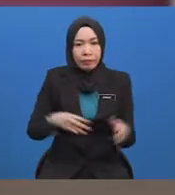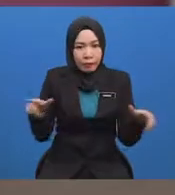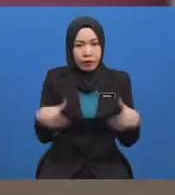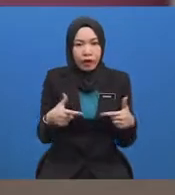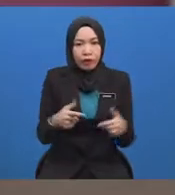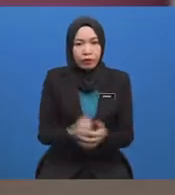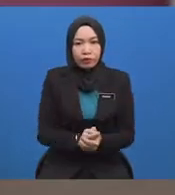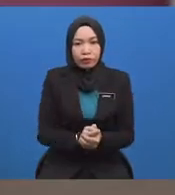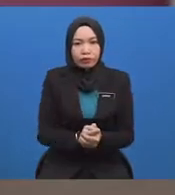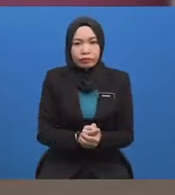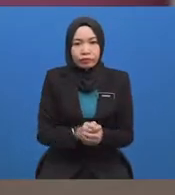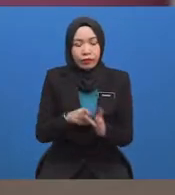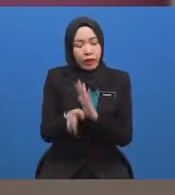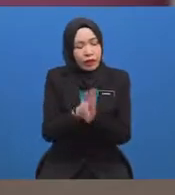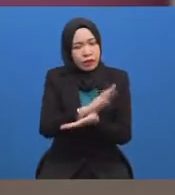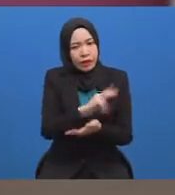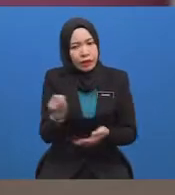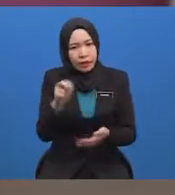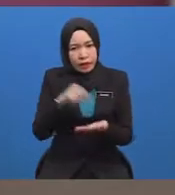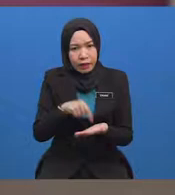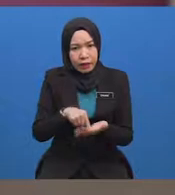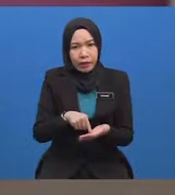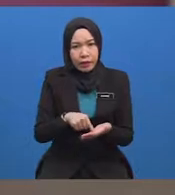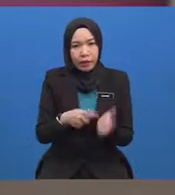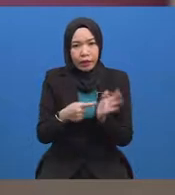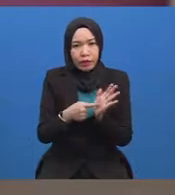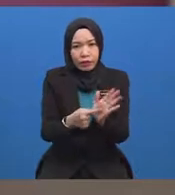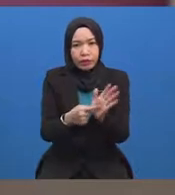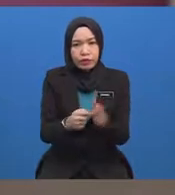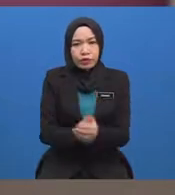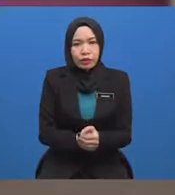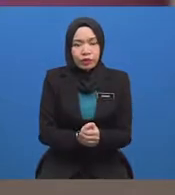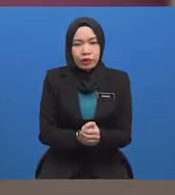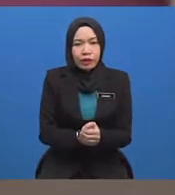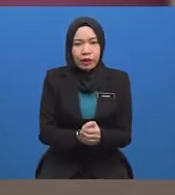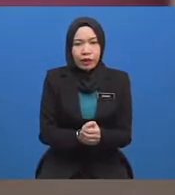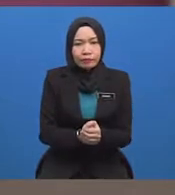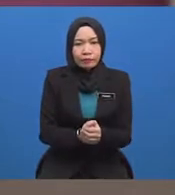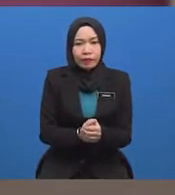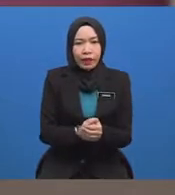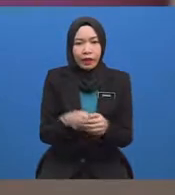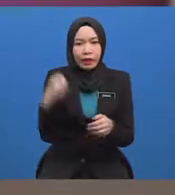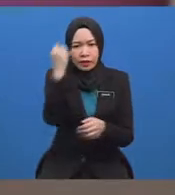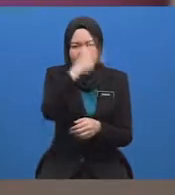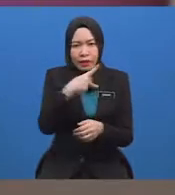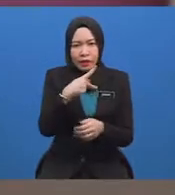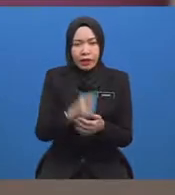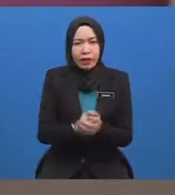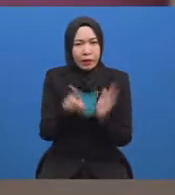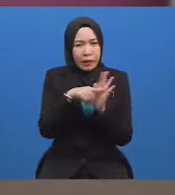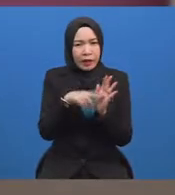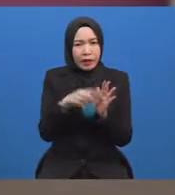kelalaian ini mendedahkan kawasan project-project pembinaan kepada